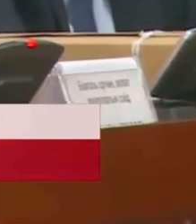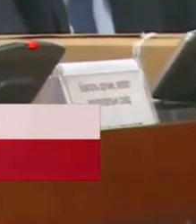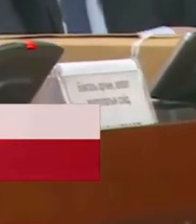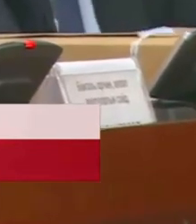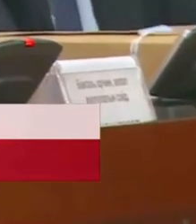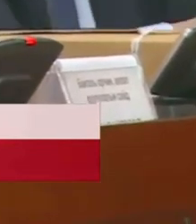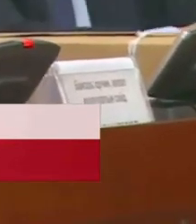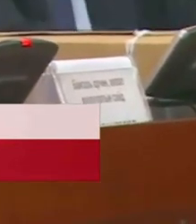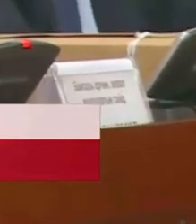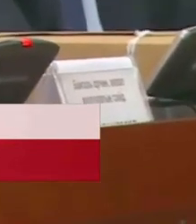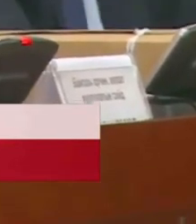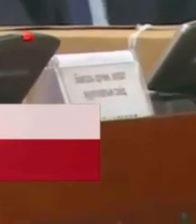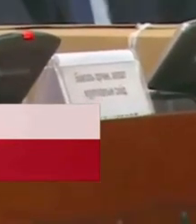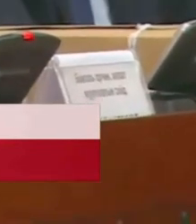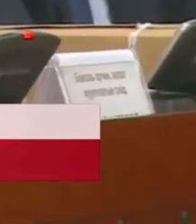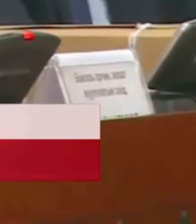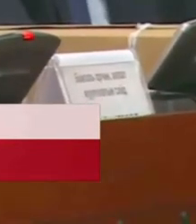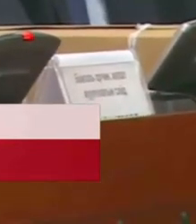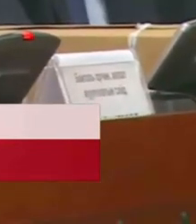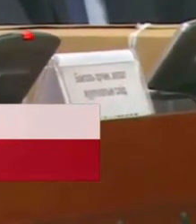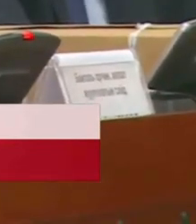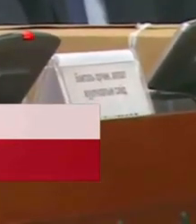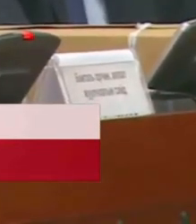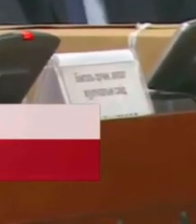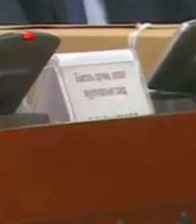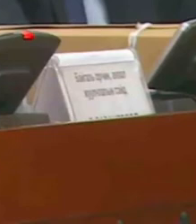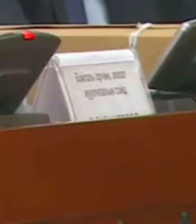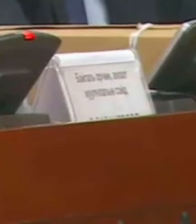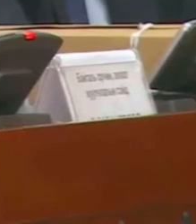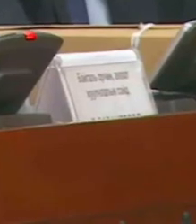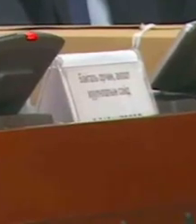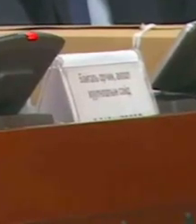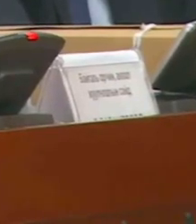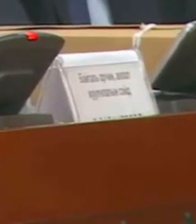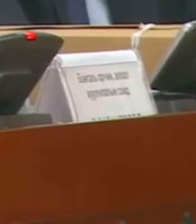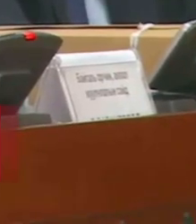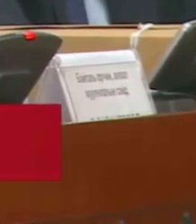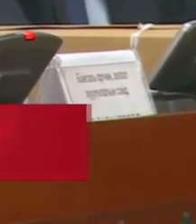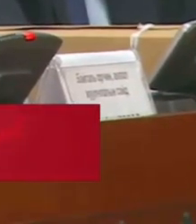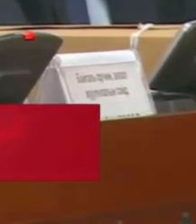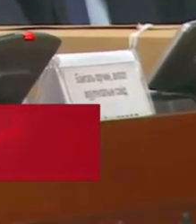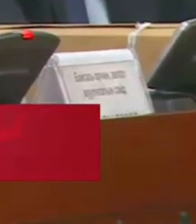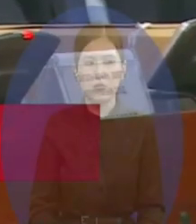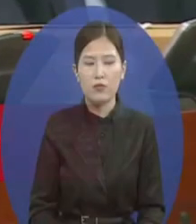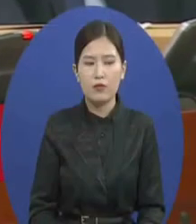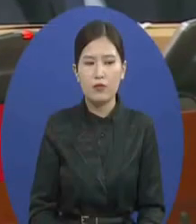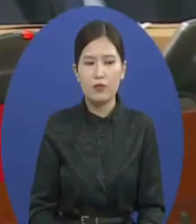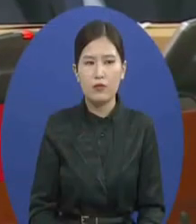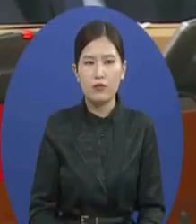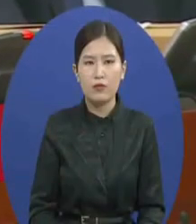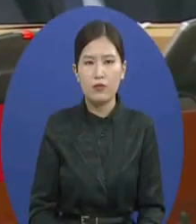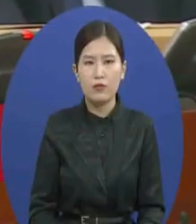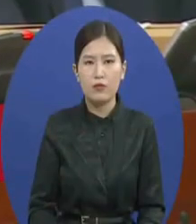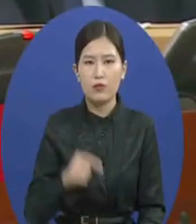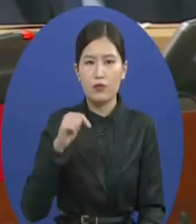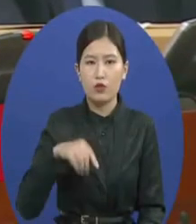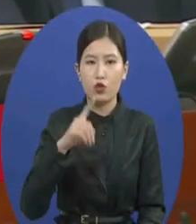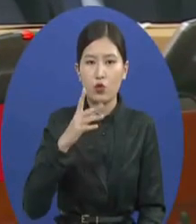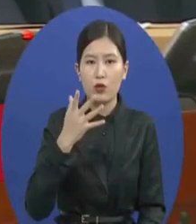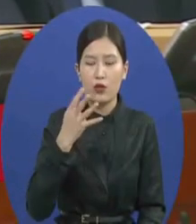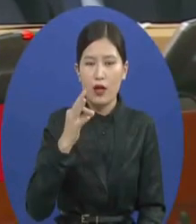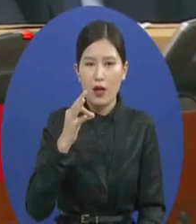50% буулгаад том удаагүй байна. За өнөөдөр бол тэгээд 150 мянган төгрөгөө тооныг